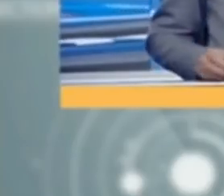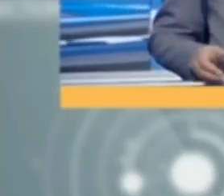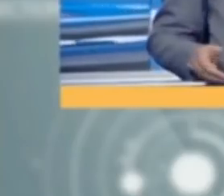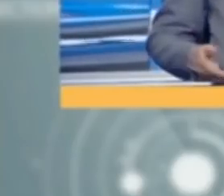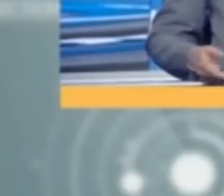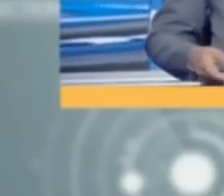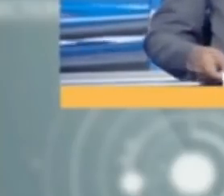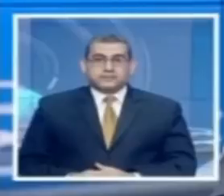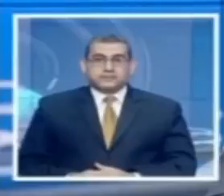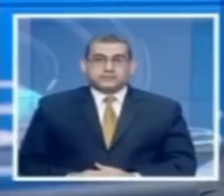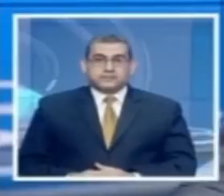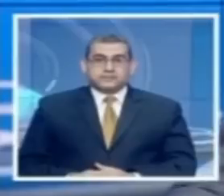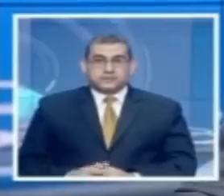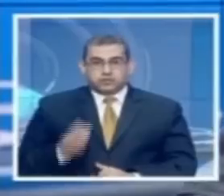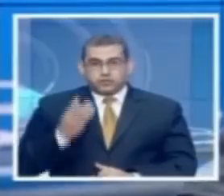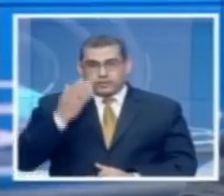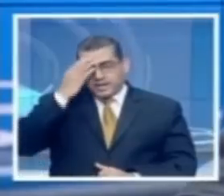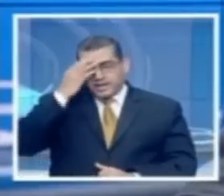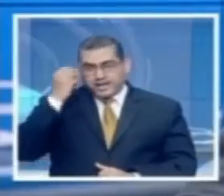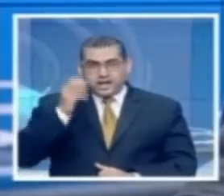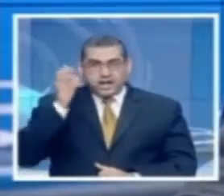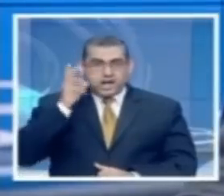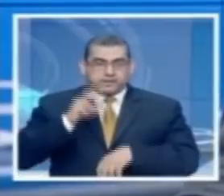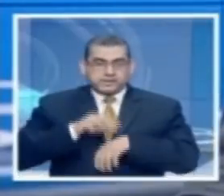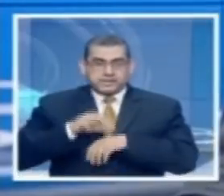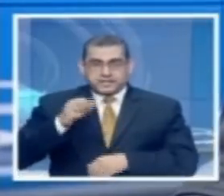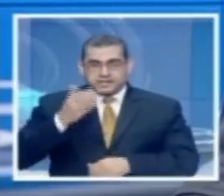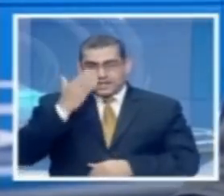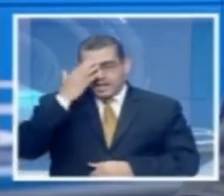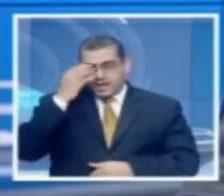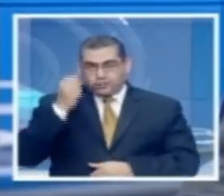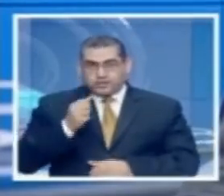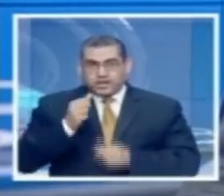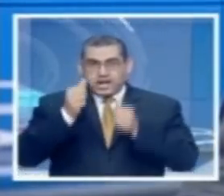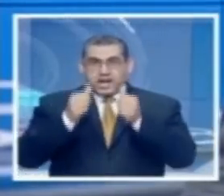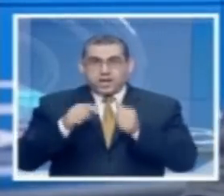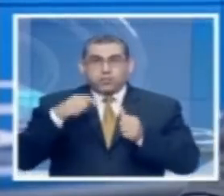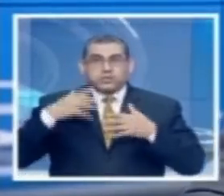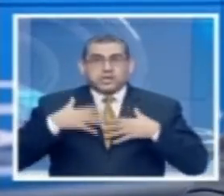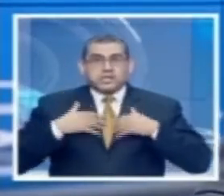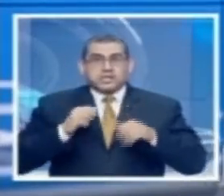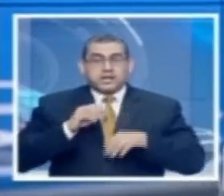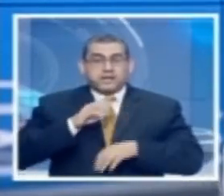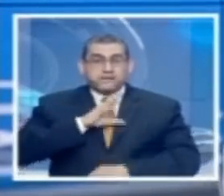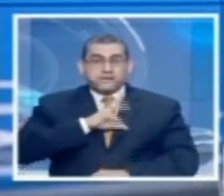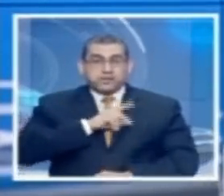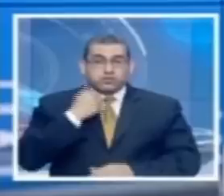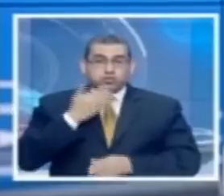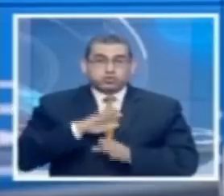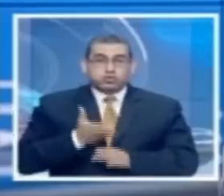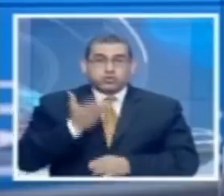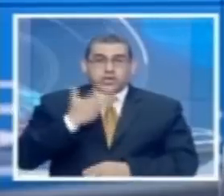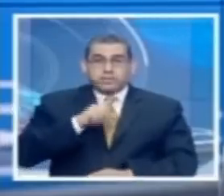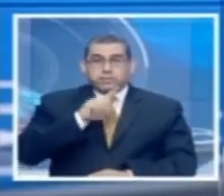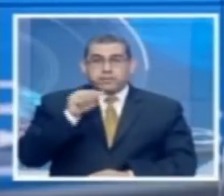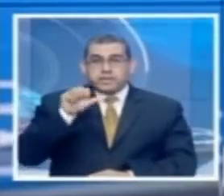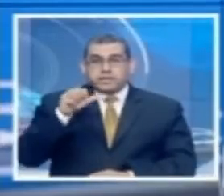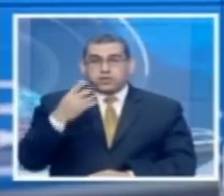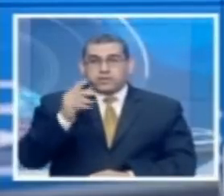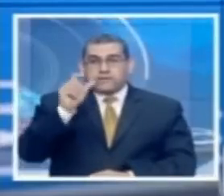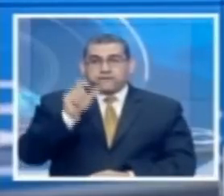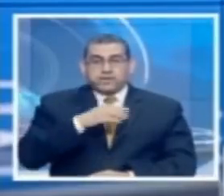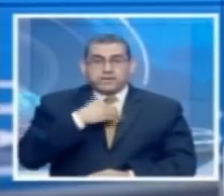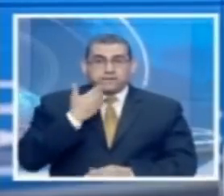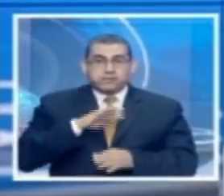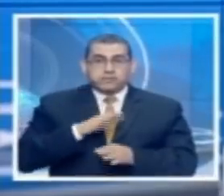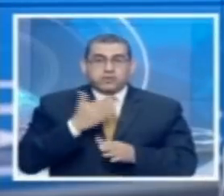بالساده المشاهدين، وهذا وموجز اخبار التاسعه، اهلا بكم. اعلنت وزاره الصحه الفلسطينيه استشهاد 149 فلسطينيا من